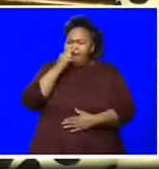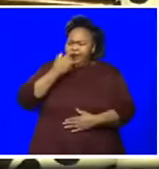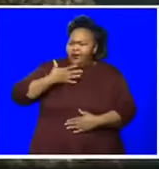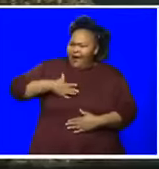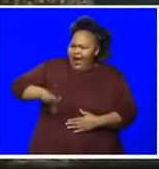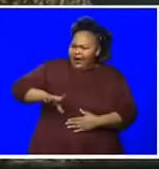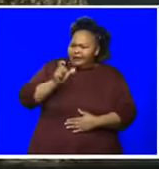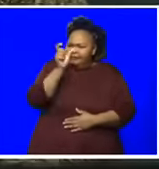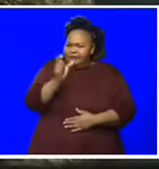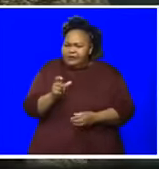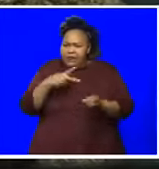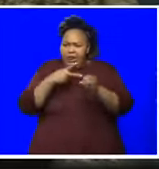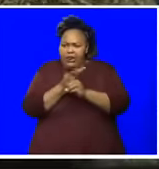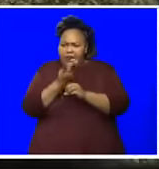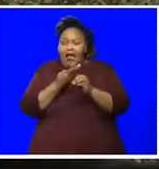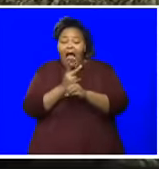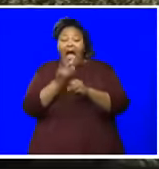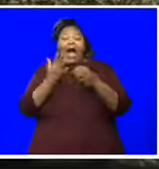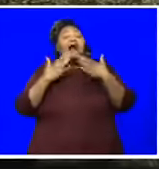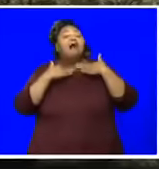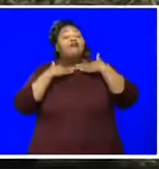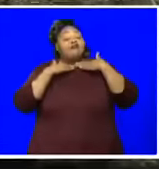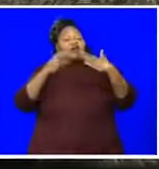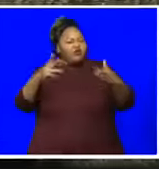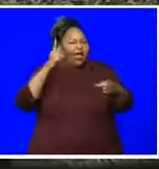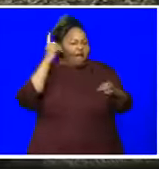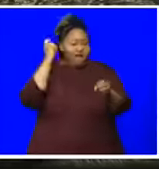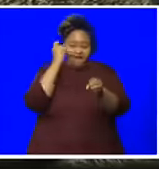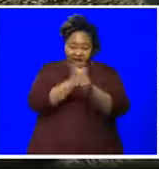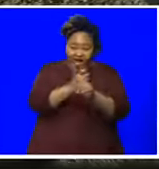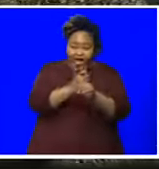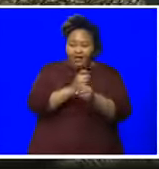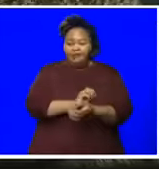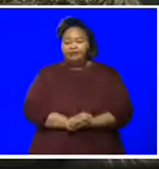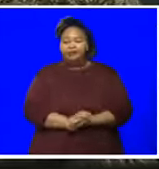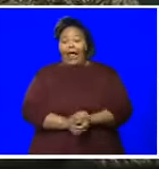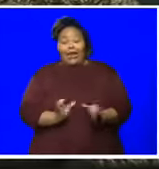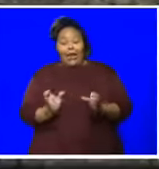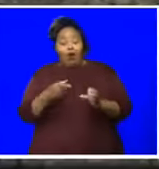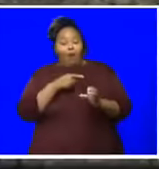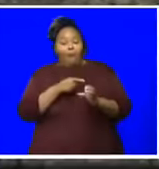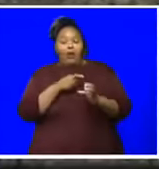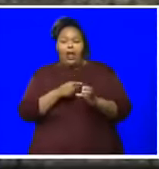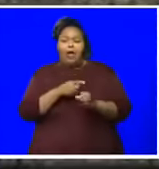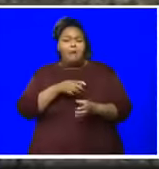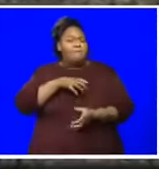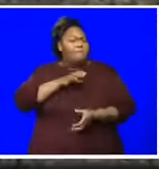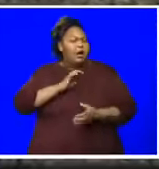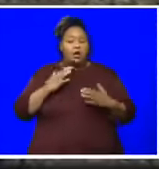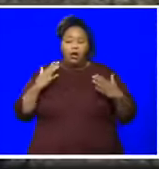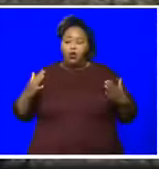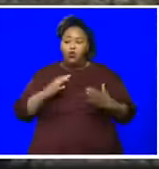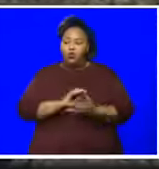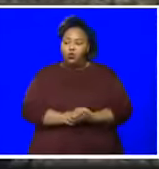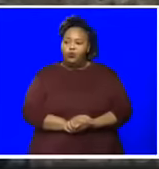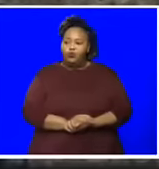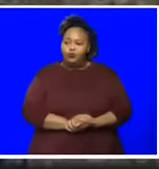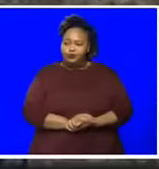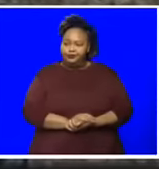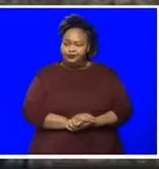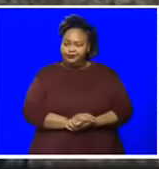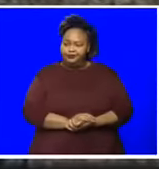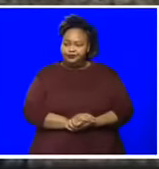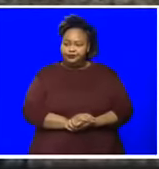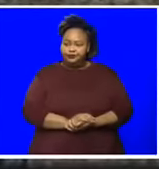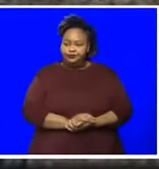kuthiwa washaya ngendvuku phasi. Leli komiti livakalise kumangala ngaloku. Libandla beliside